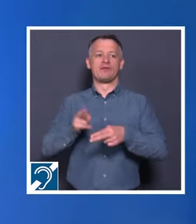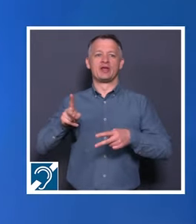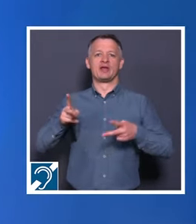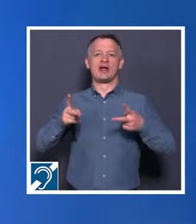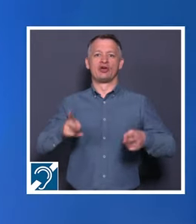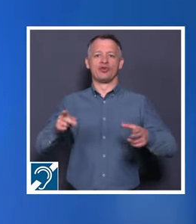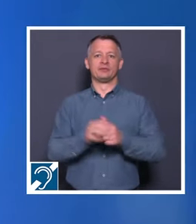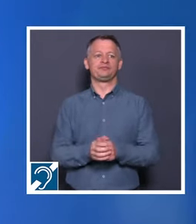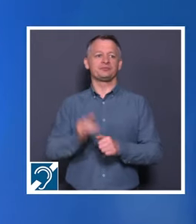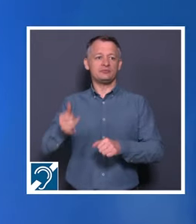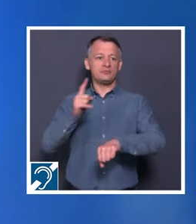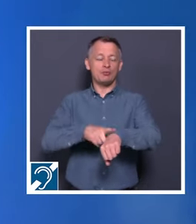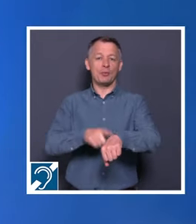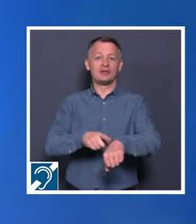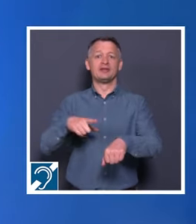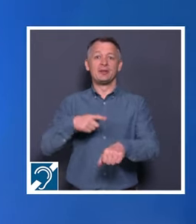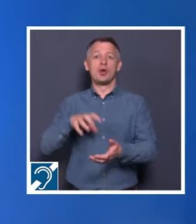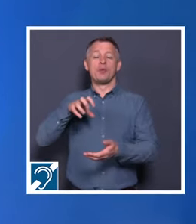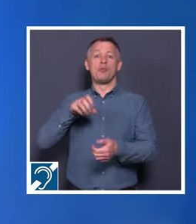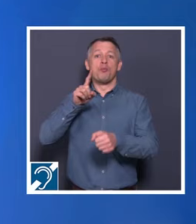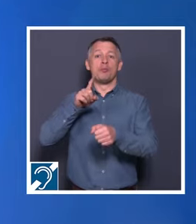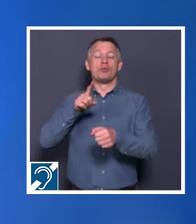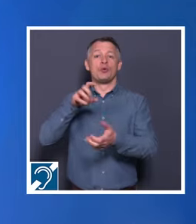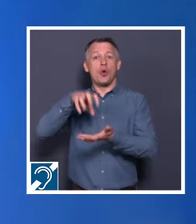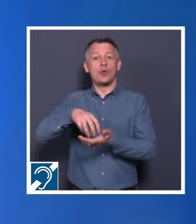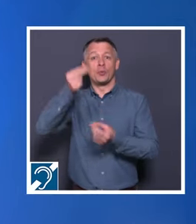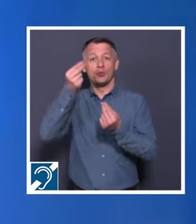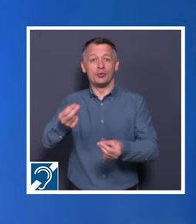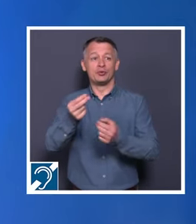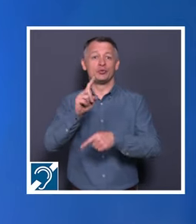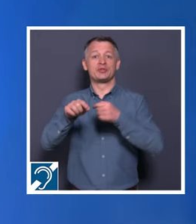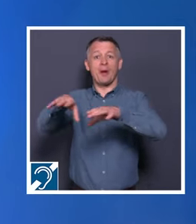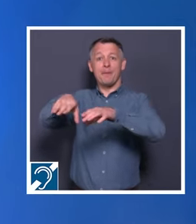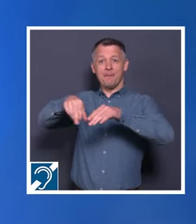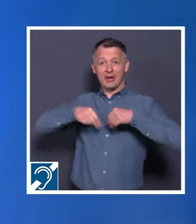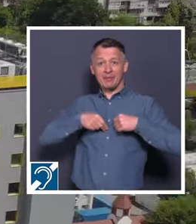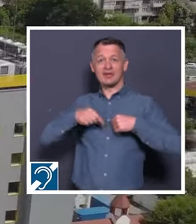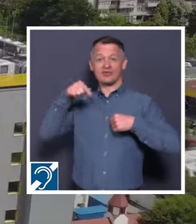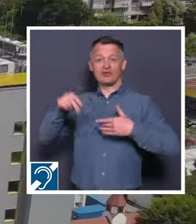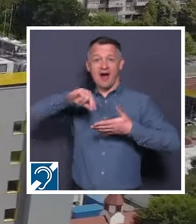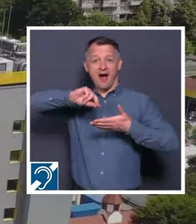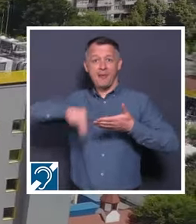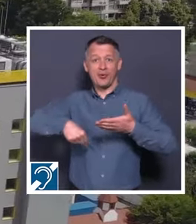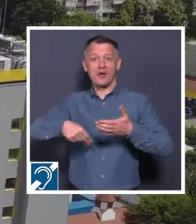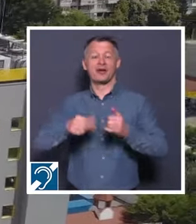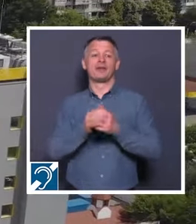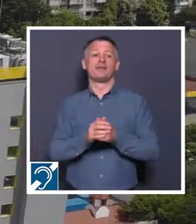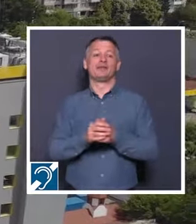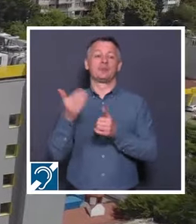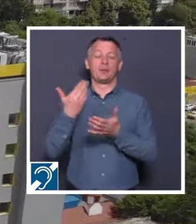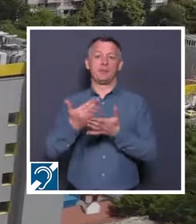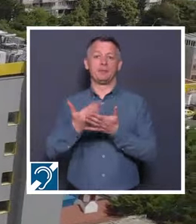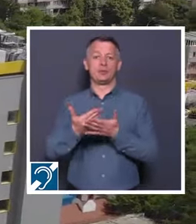În acest moment suntem într-un punct foarte bun, pentru că după ce am primit această aprobare a